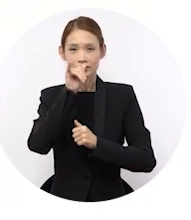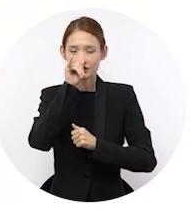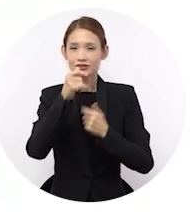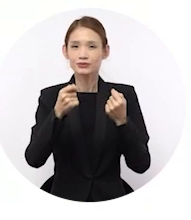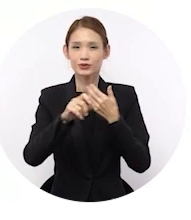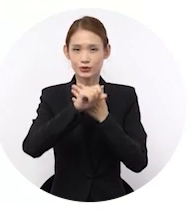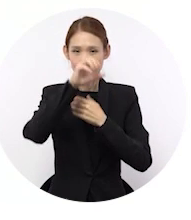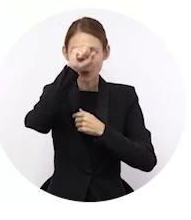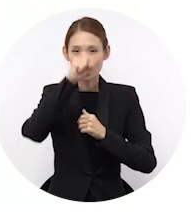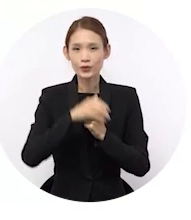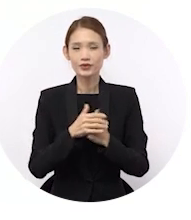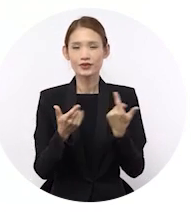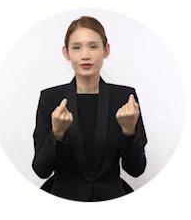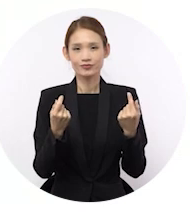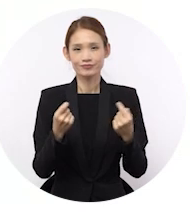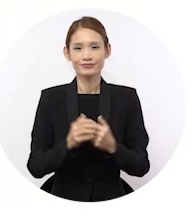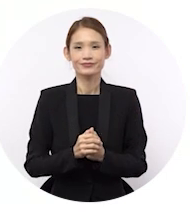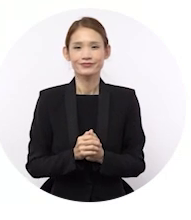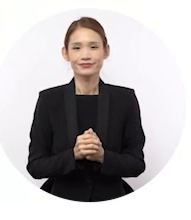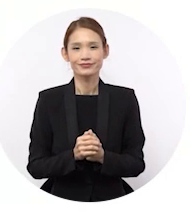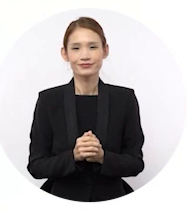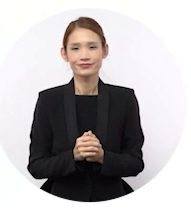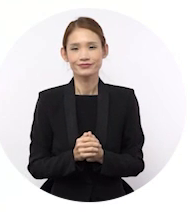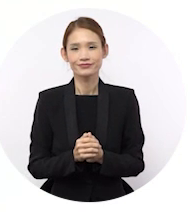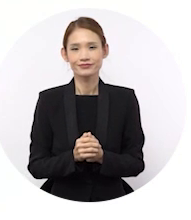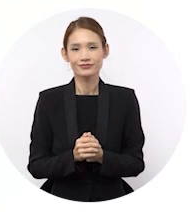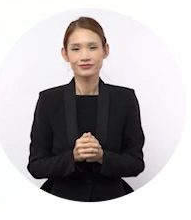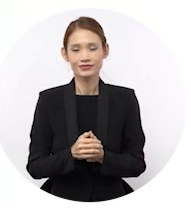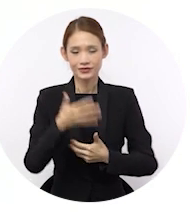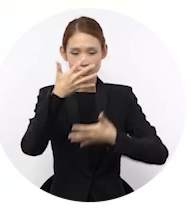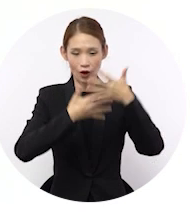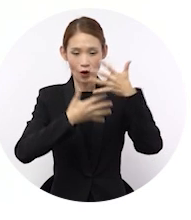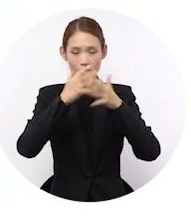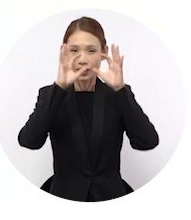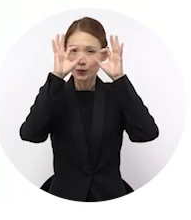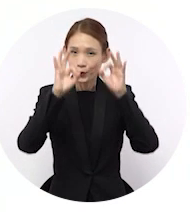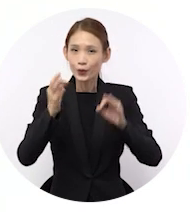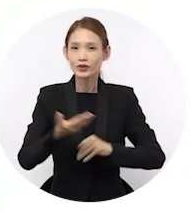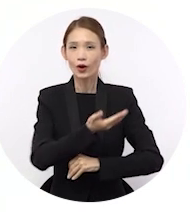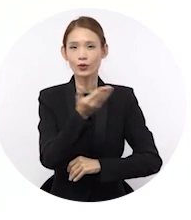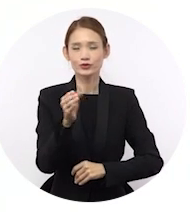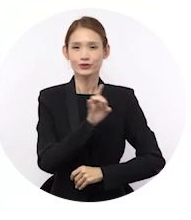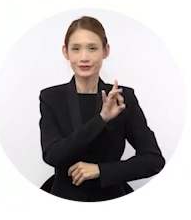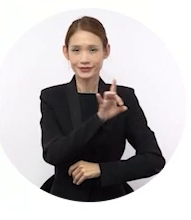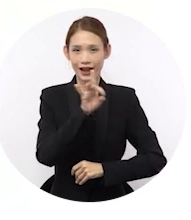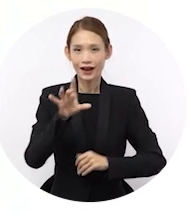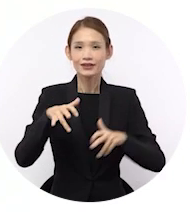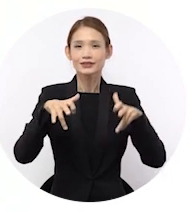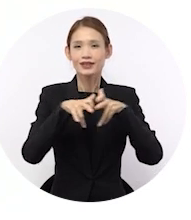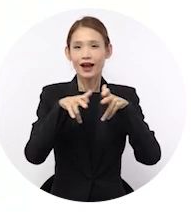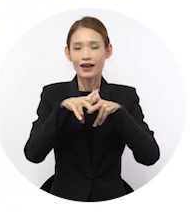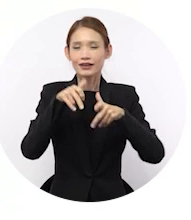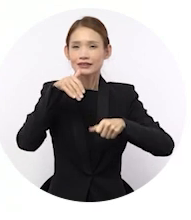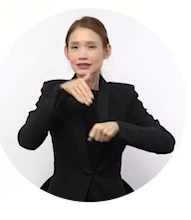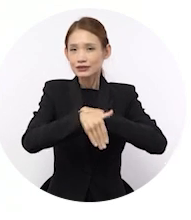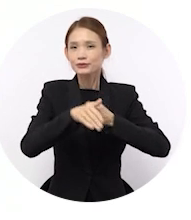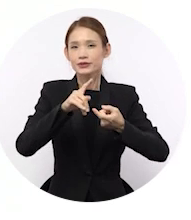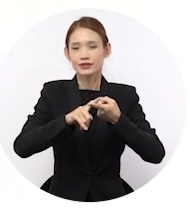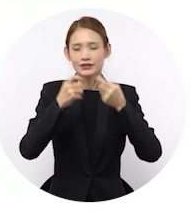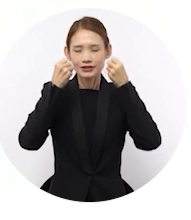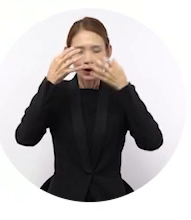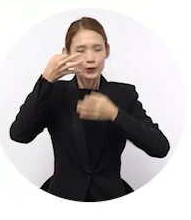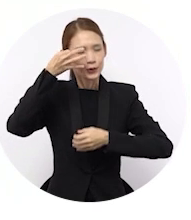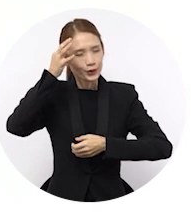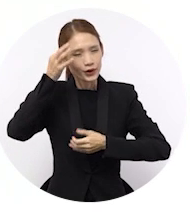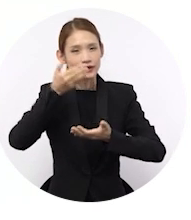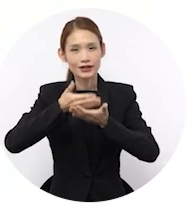모델이 있으면 좋겠어요. 본보기 이런 게 좀 있으면 좋겠는데, 이 영상을 지켜본 여러분들 각각이 장애라는 이미지를